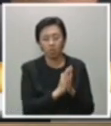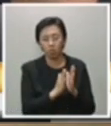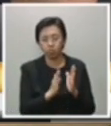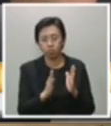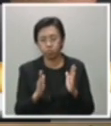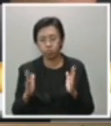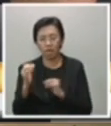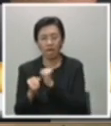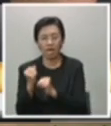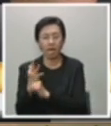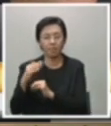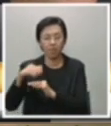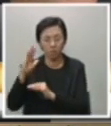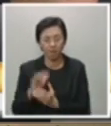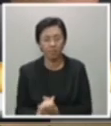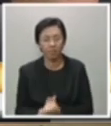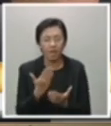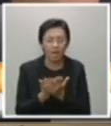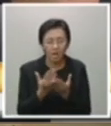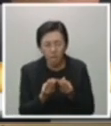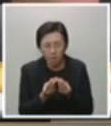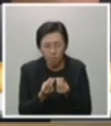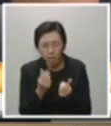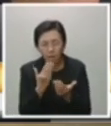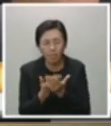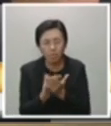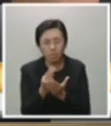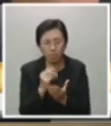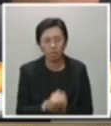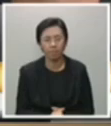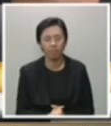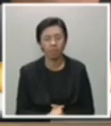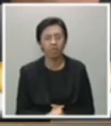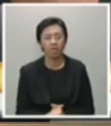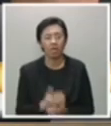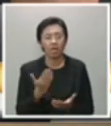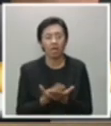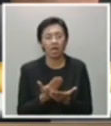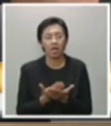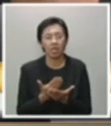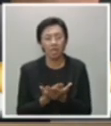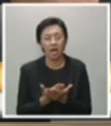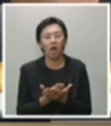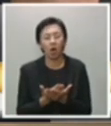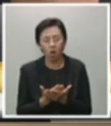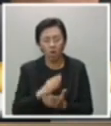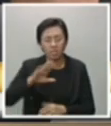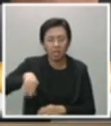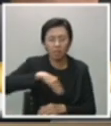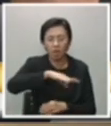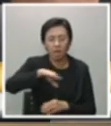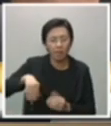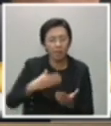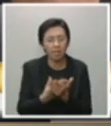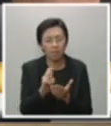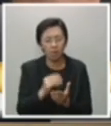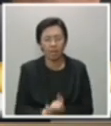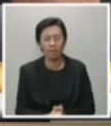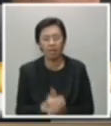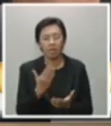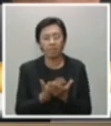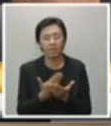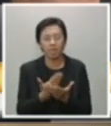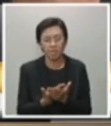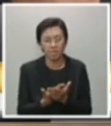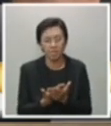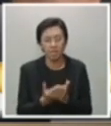5ปีสามารถคิดเป็นมูลค่าการเข้าอยู่อาศัยรวมผลประโยชน์ต่างๆได้เป็นมูลค่า